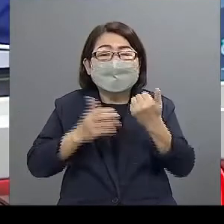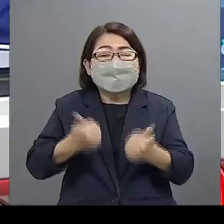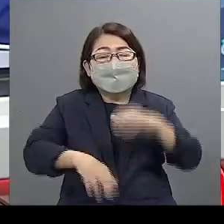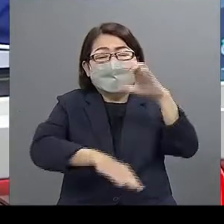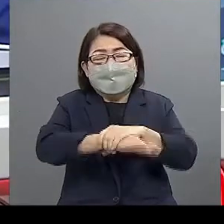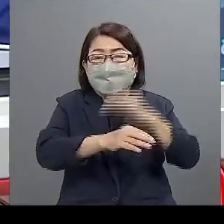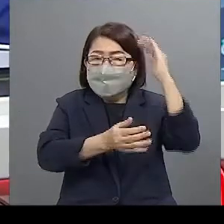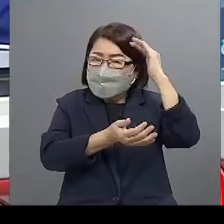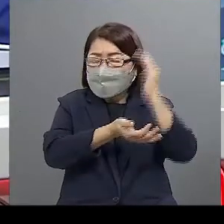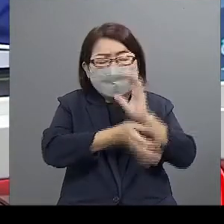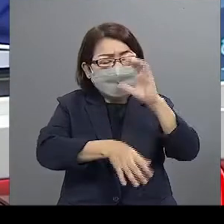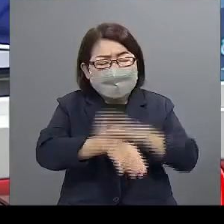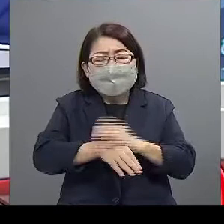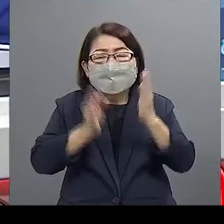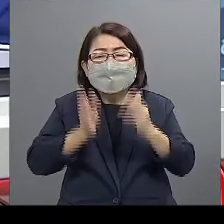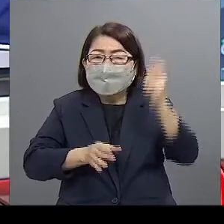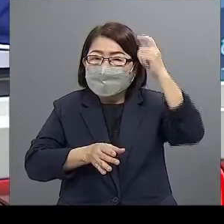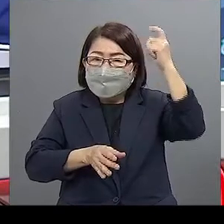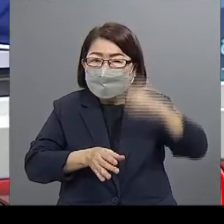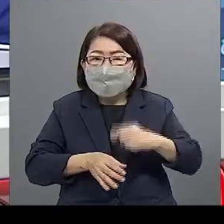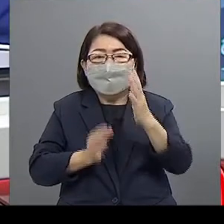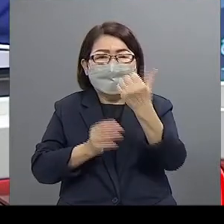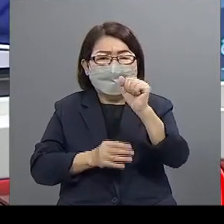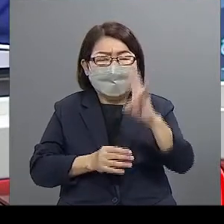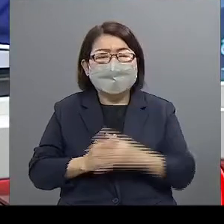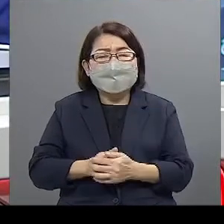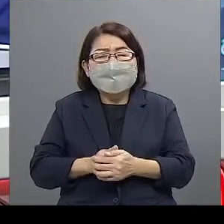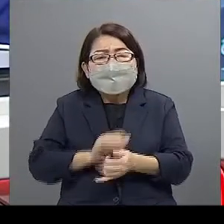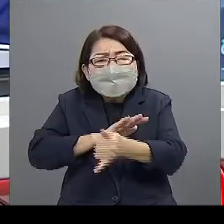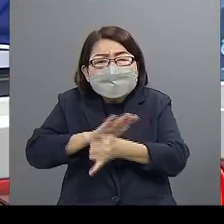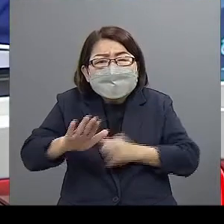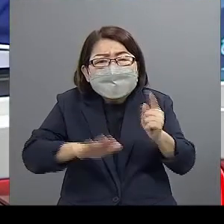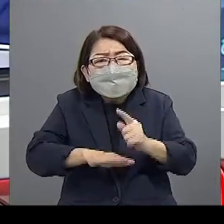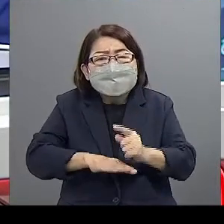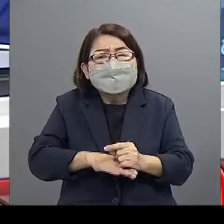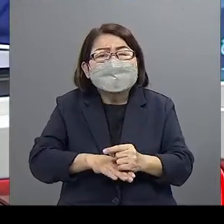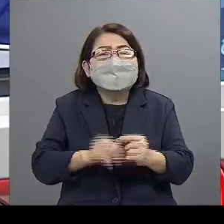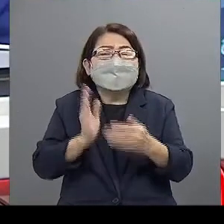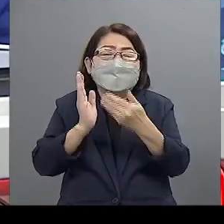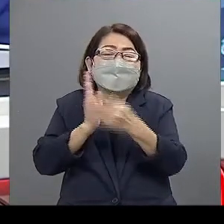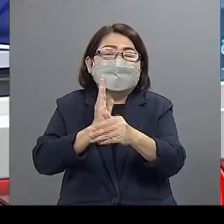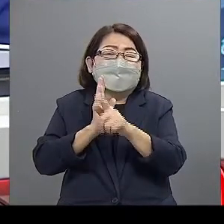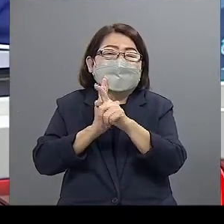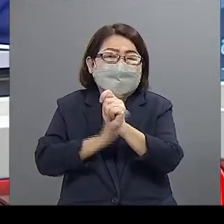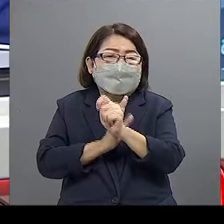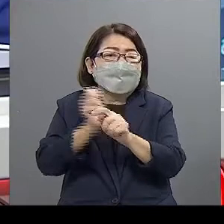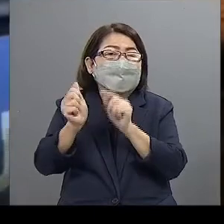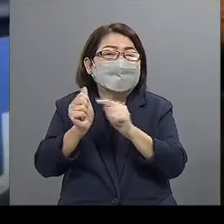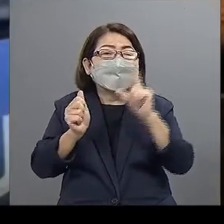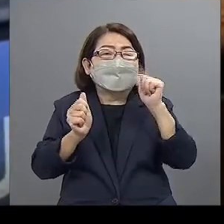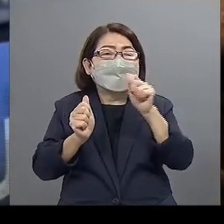ชาวเม้นมา 17คนขณะที่ลักลอบเดินทางมาจากชายแดนอำเภอแม่สอดจังหวัดตากเข้าจังหวัดพื้นที่ชั้นในอ่ะ